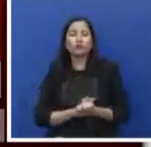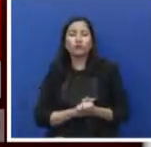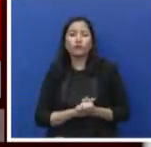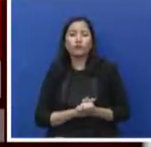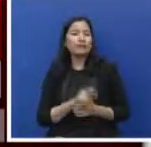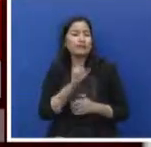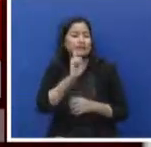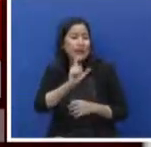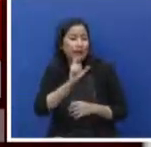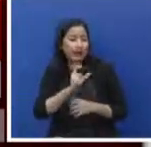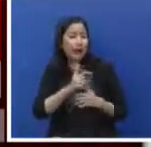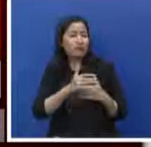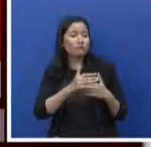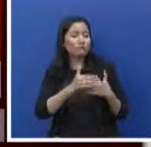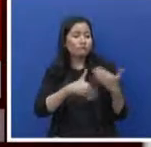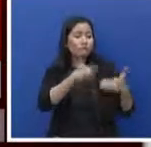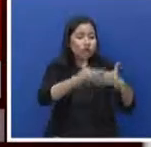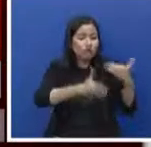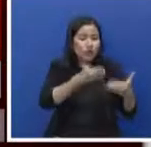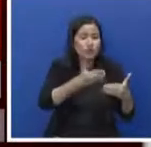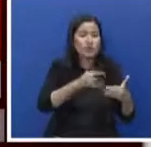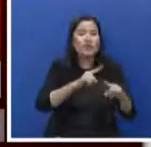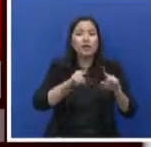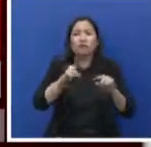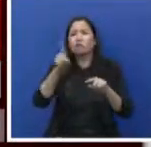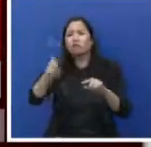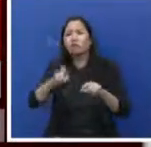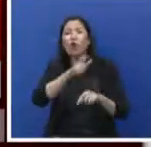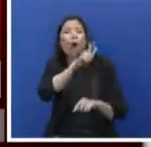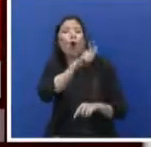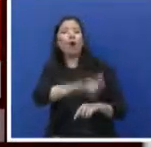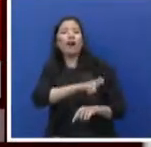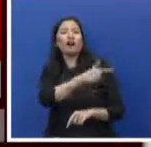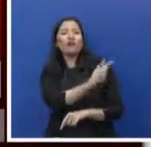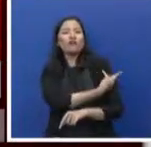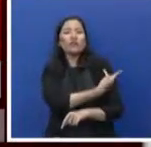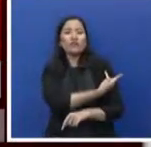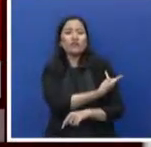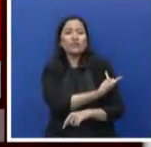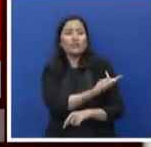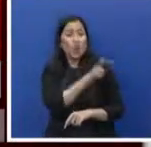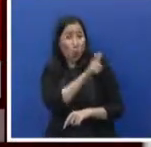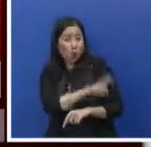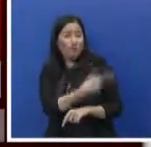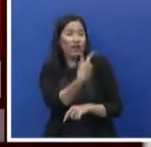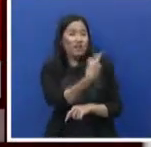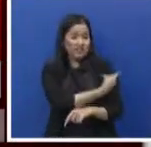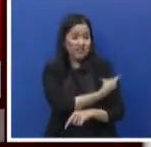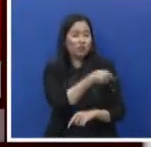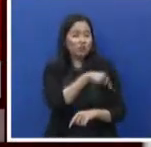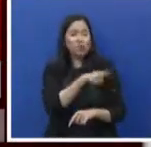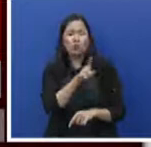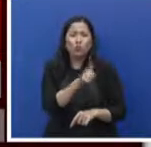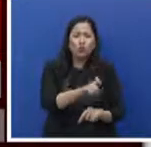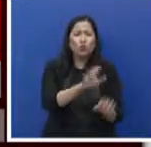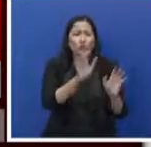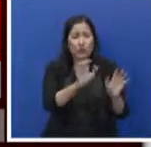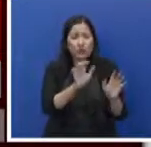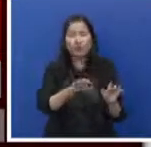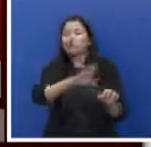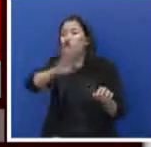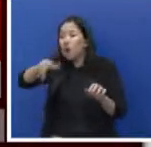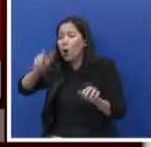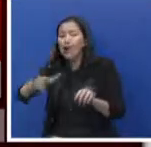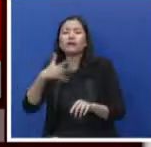tata cara prosedur untuk suntikan, tapi butuh juga orang yang nyuntik ya. Nah, orang yang nyuntik ini nanti kalau banyak sekali kita butuh semua orang yang bisa